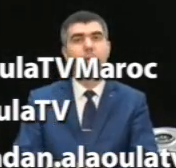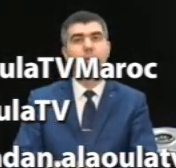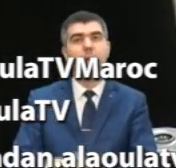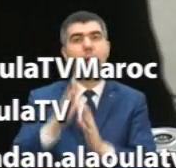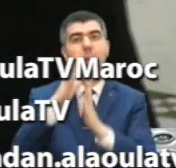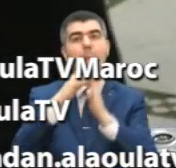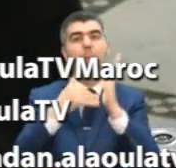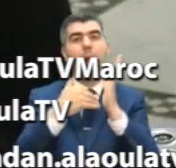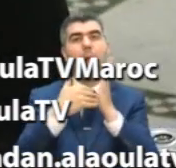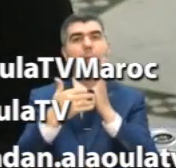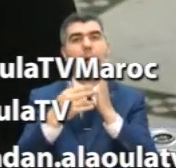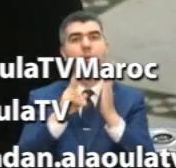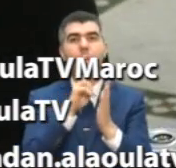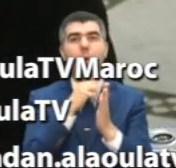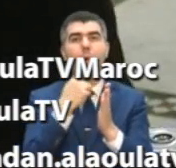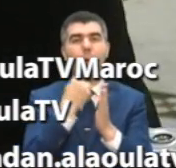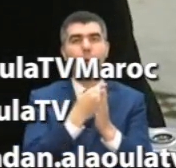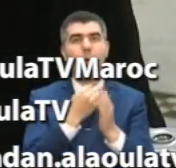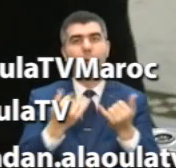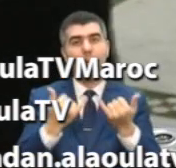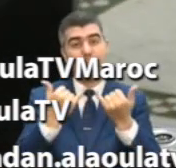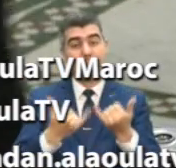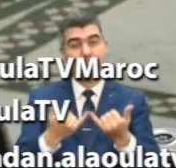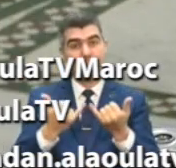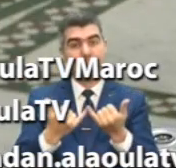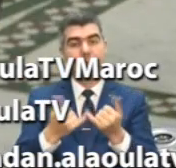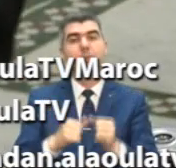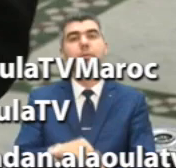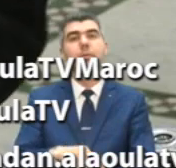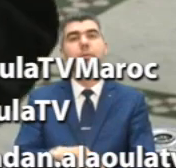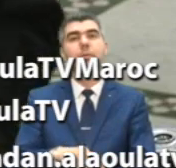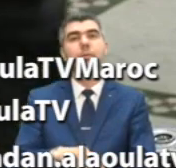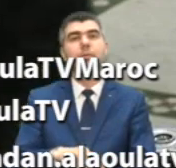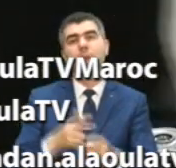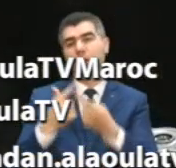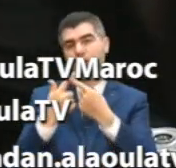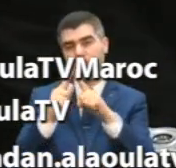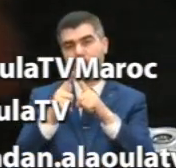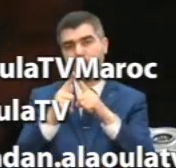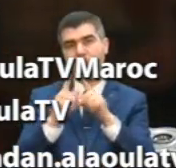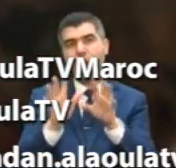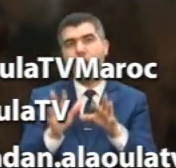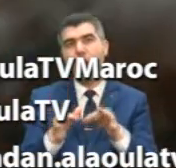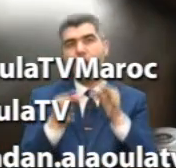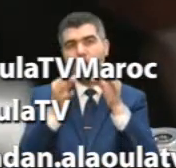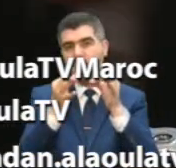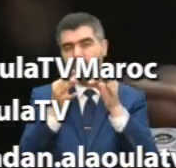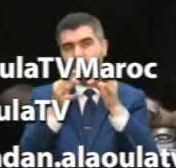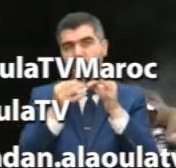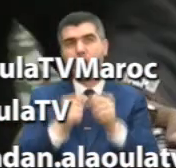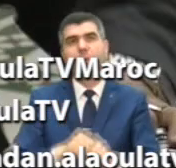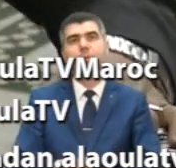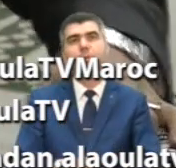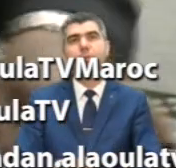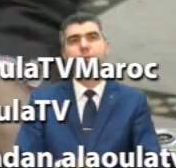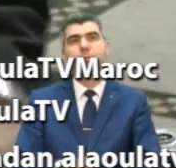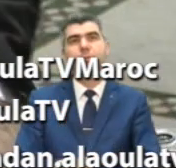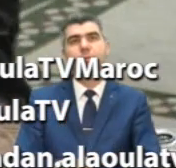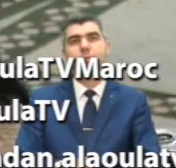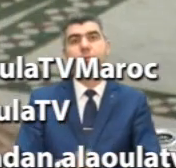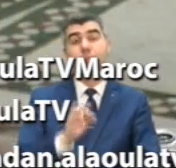البرنامج الحكومي للولاية الحالية تضمن واحد العدد من المقتضيات مرتبطة